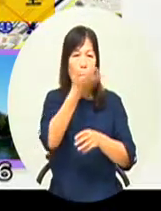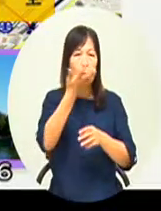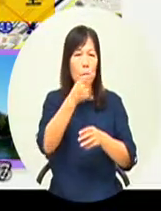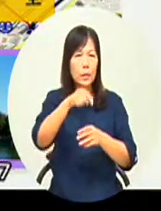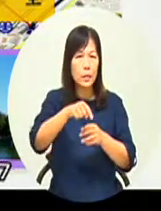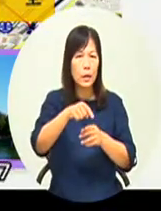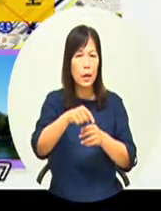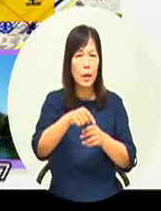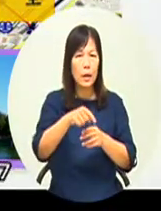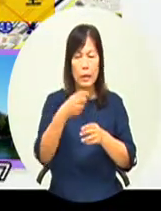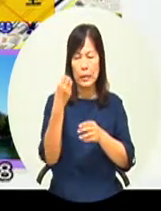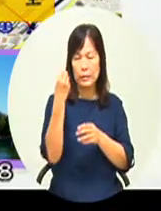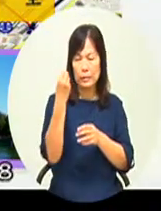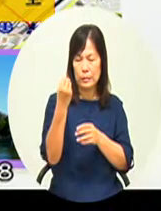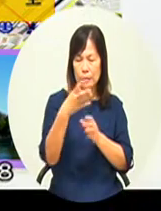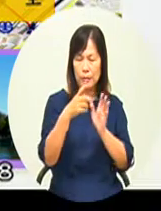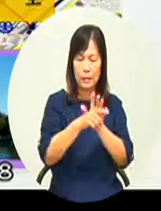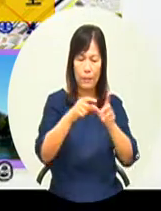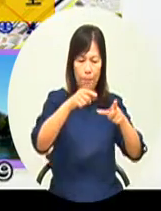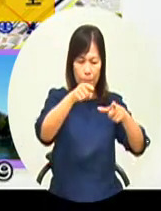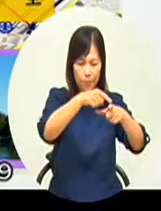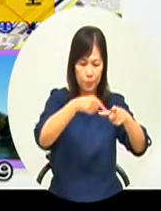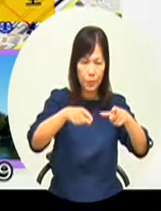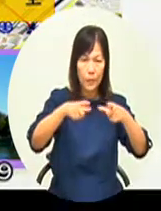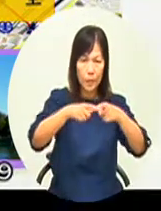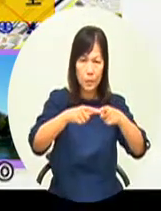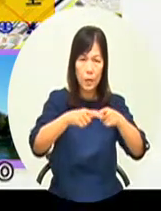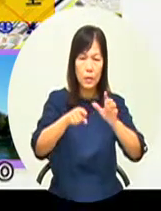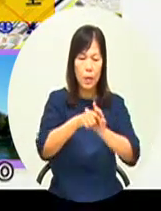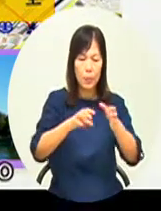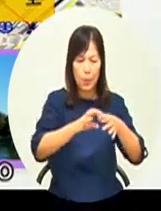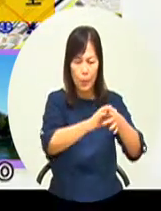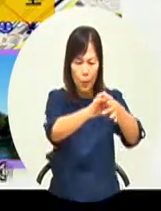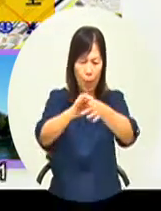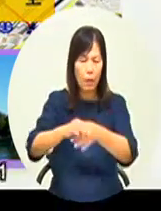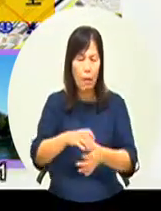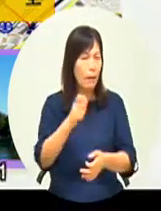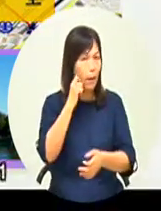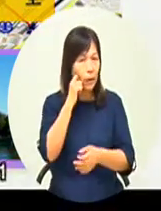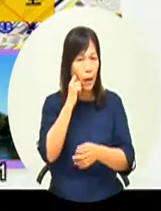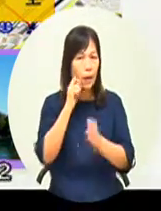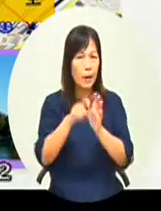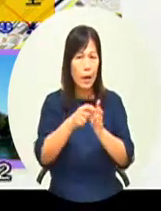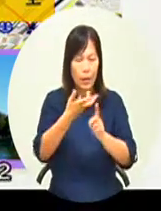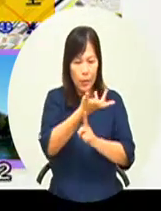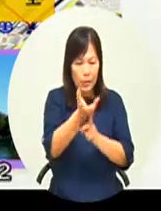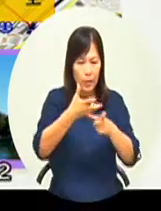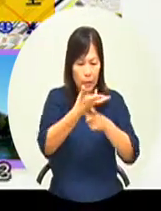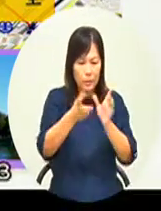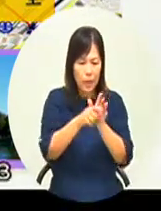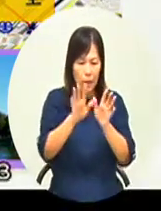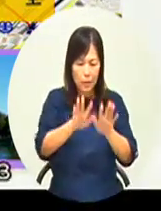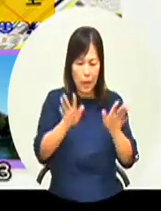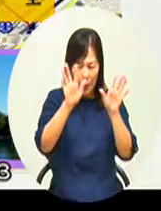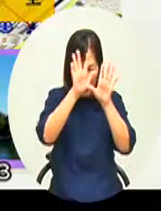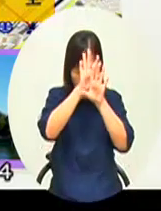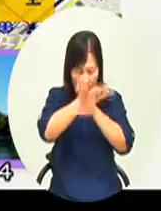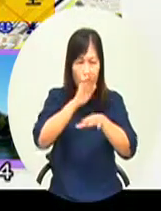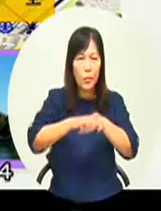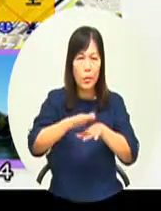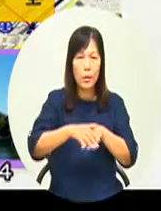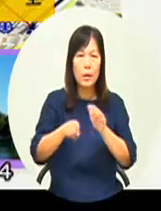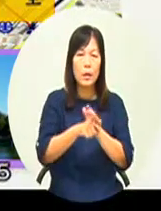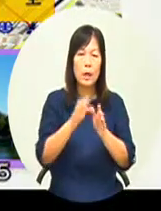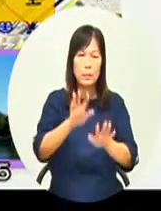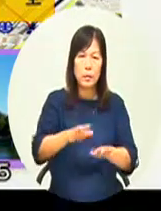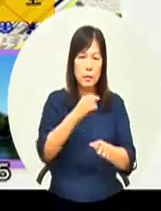夜间观光金三角，所以说这个样要串联觉得不容易，而且莲池潭现在晚上也非常的暗，所以说莲池